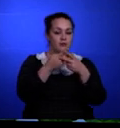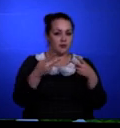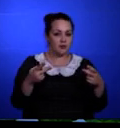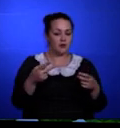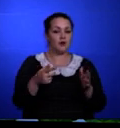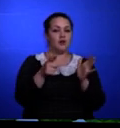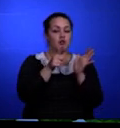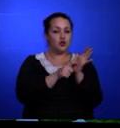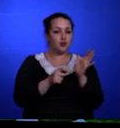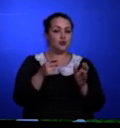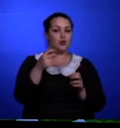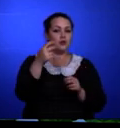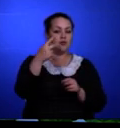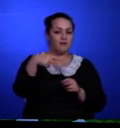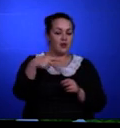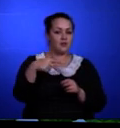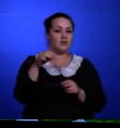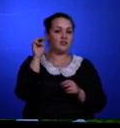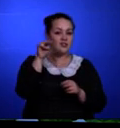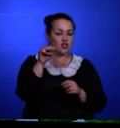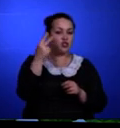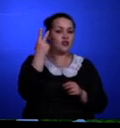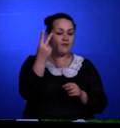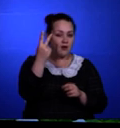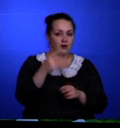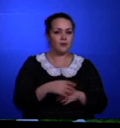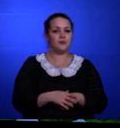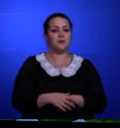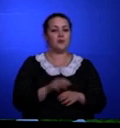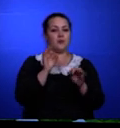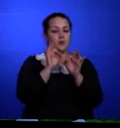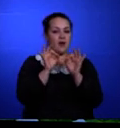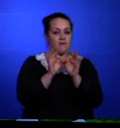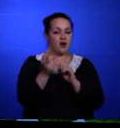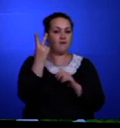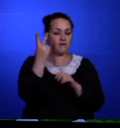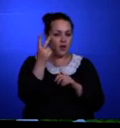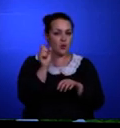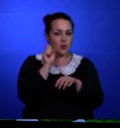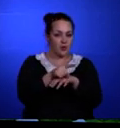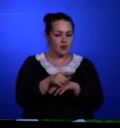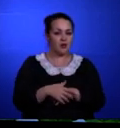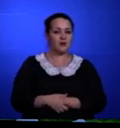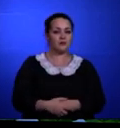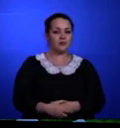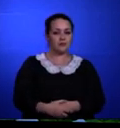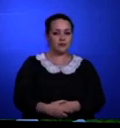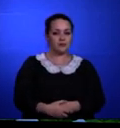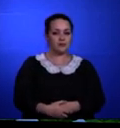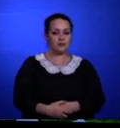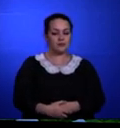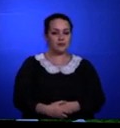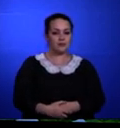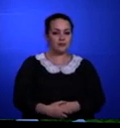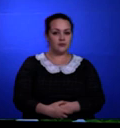720000 2 проверим второе задание из